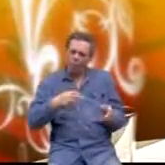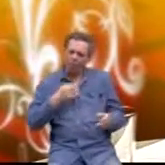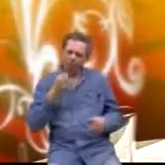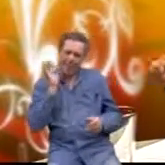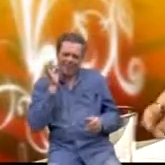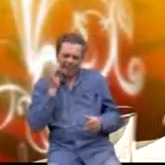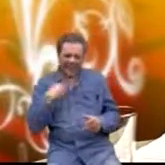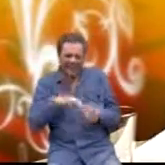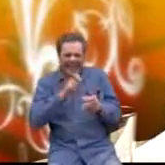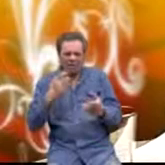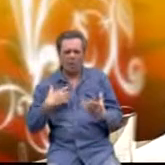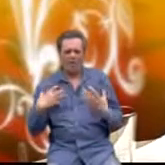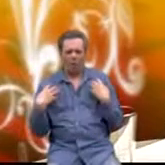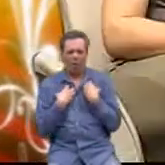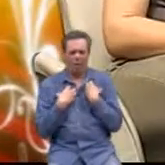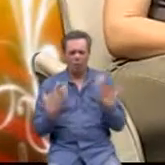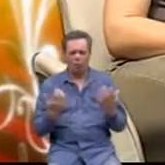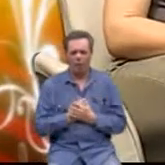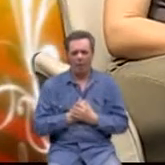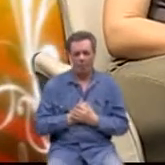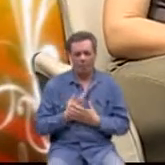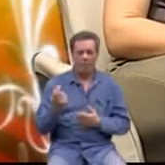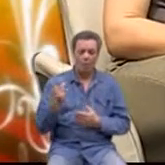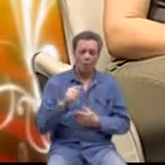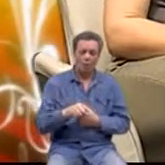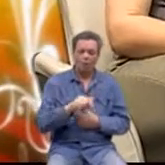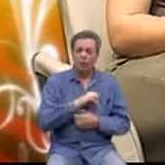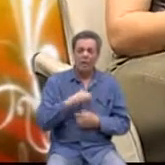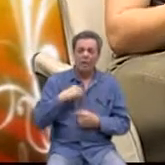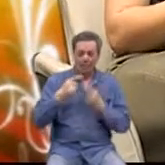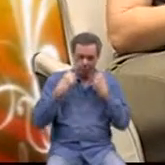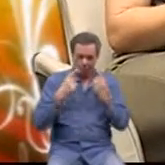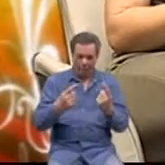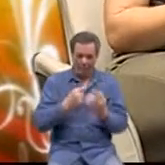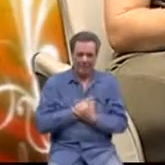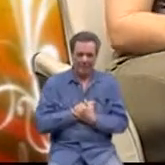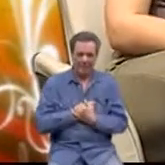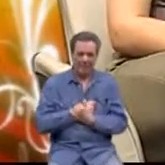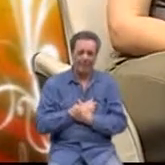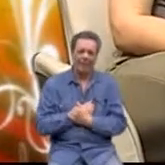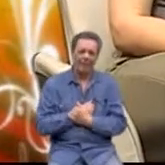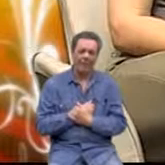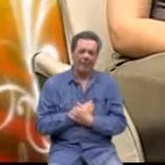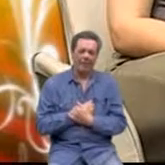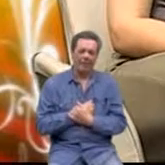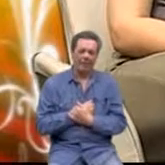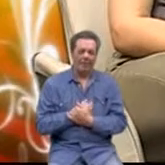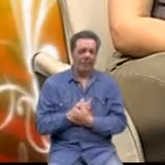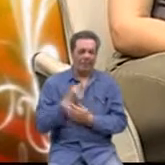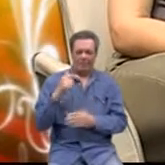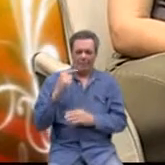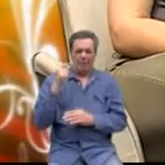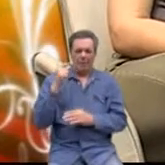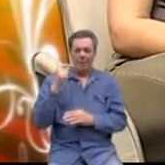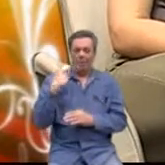iz svoje ljušture. Jel da? Kako je... naše kolegice kažu, dođete do samouvida. Tako je, samouvid. Mi smo došli do